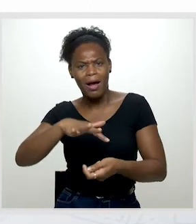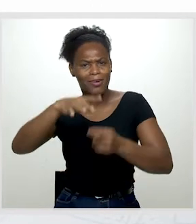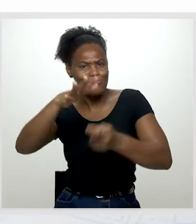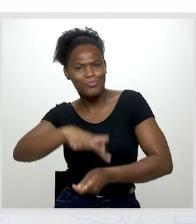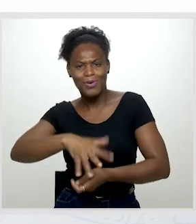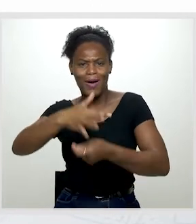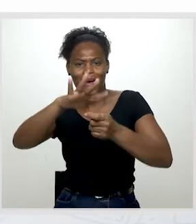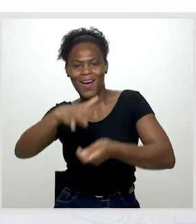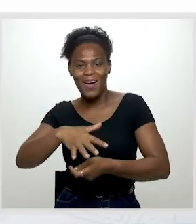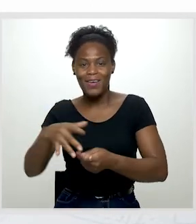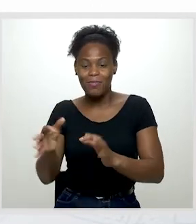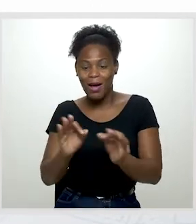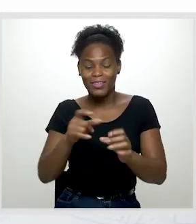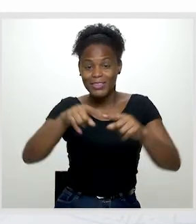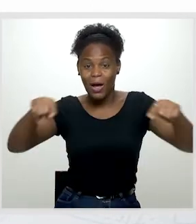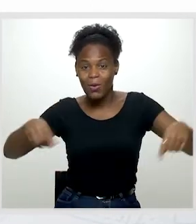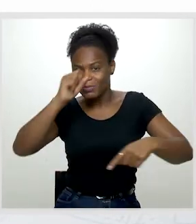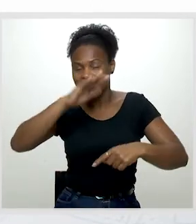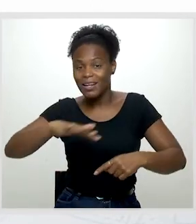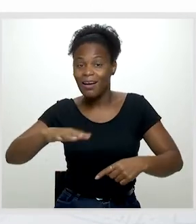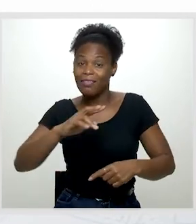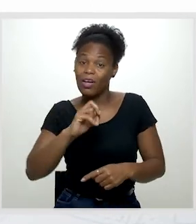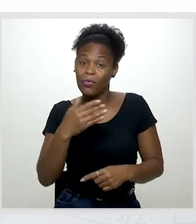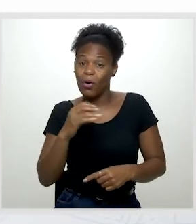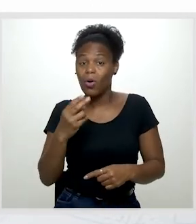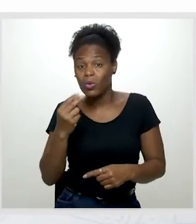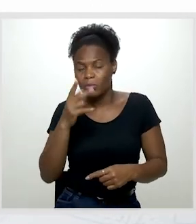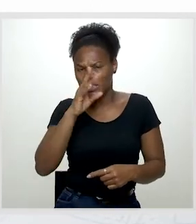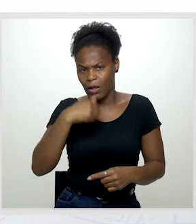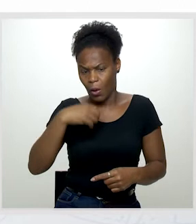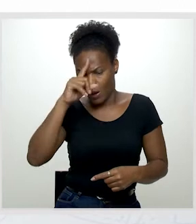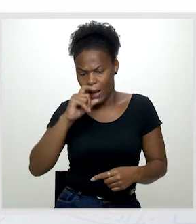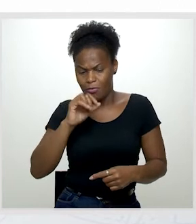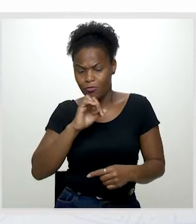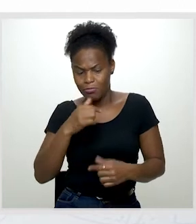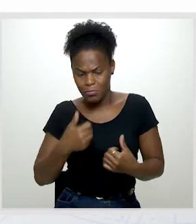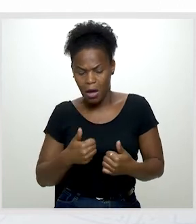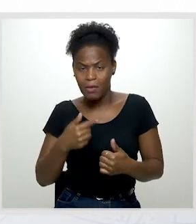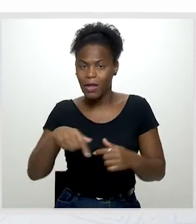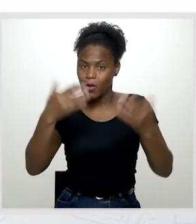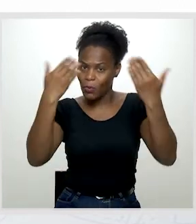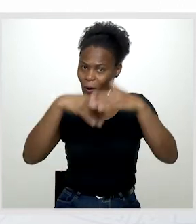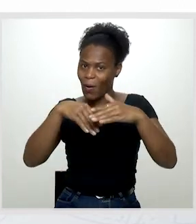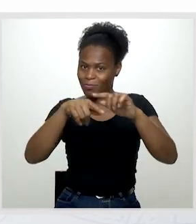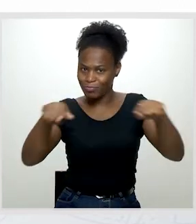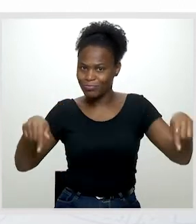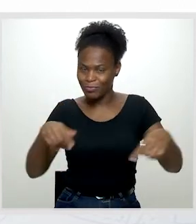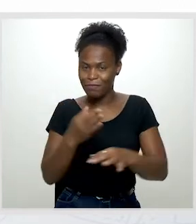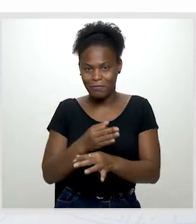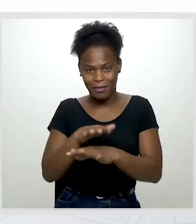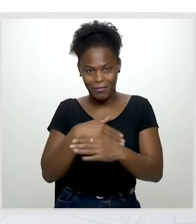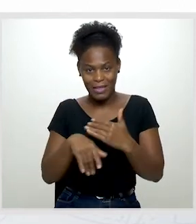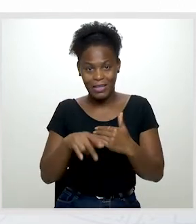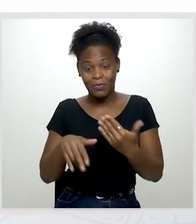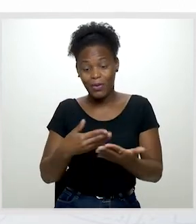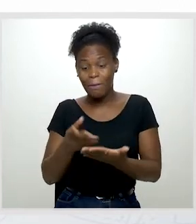dans le salon, dans le jardin. Et le 31 octobre, si je me souviens bien, ils font une soirée. Nous,